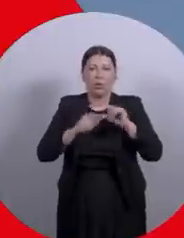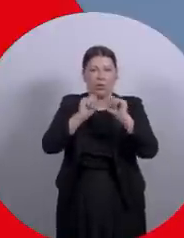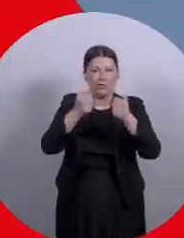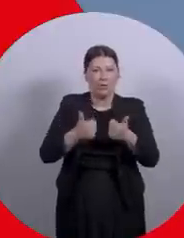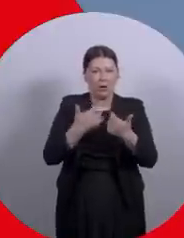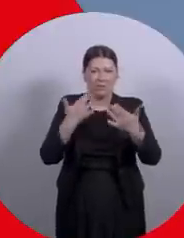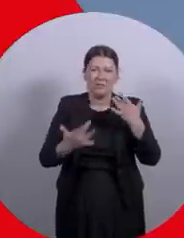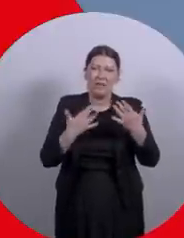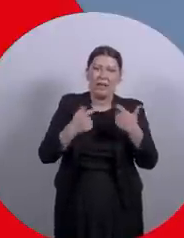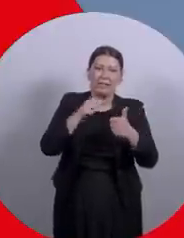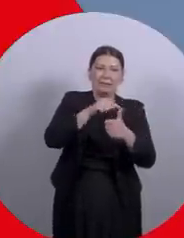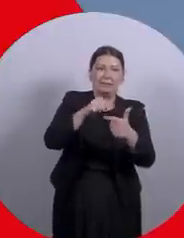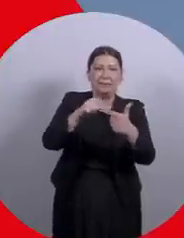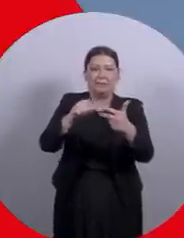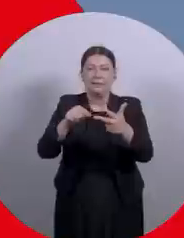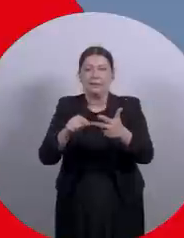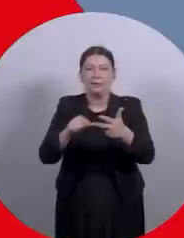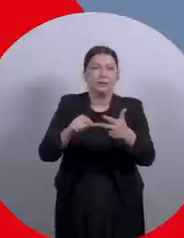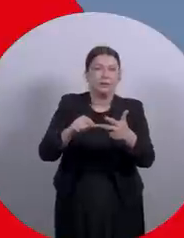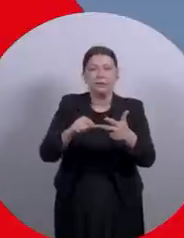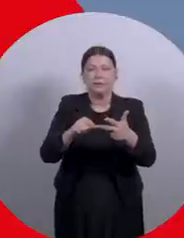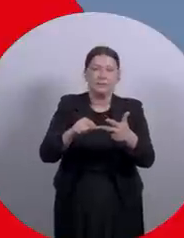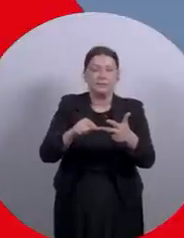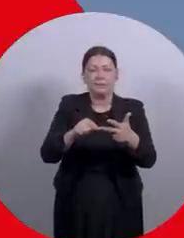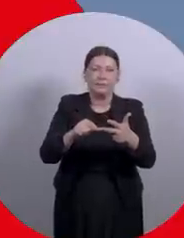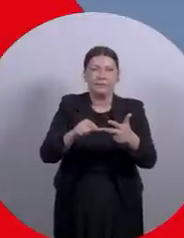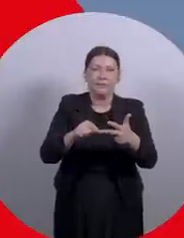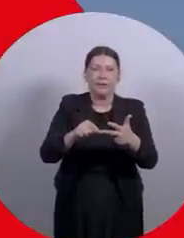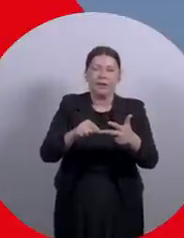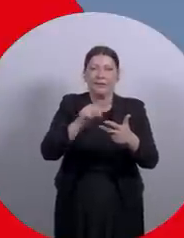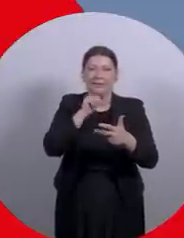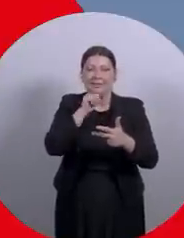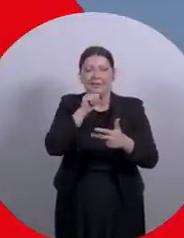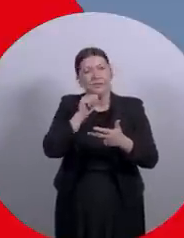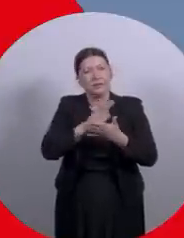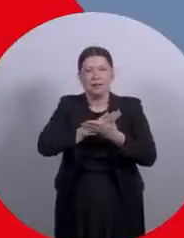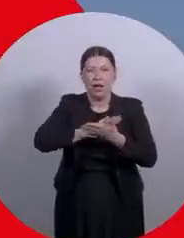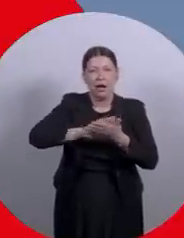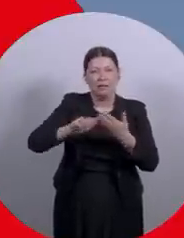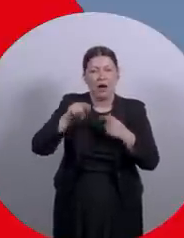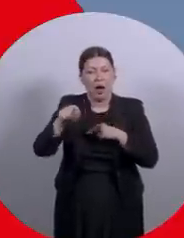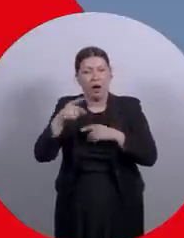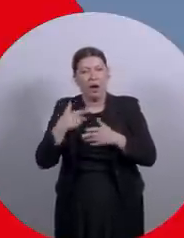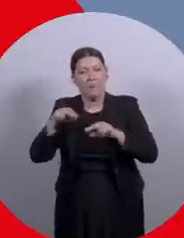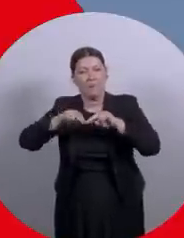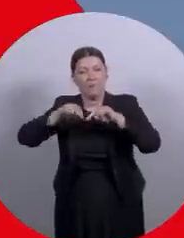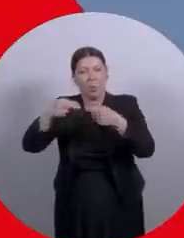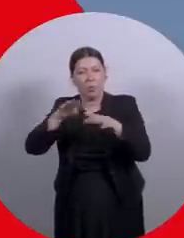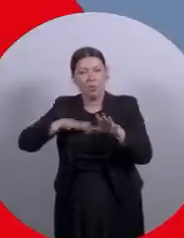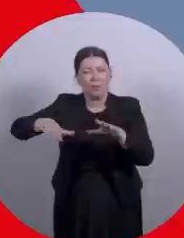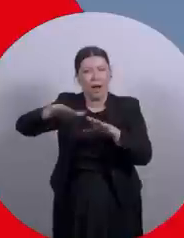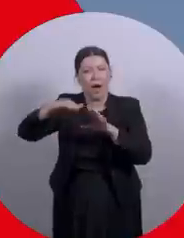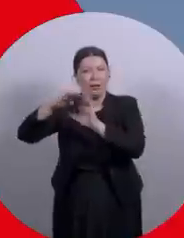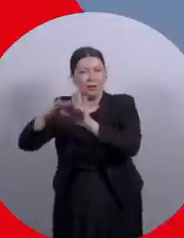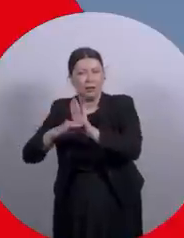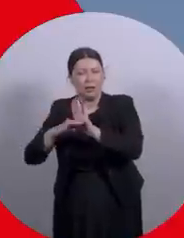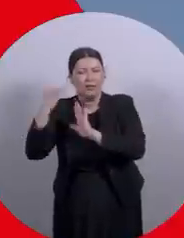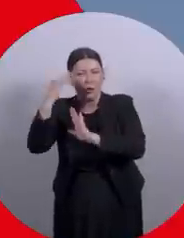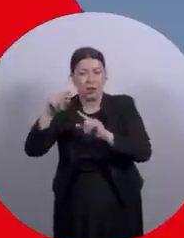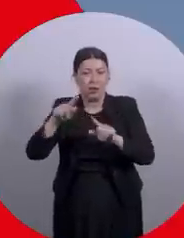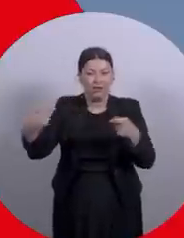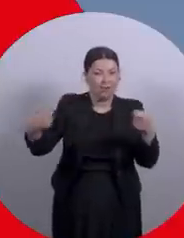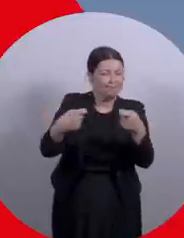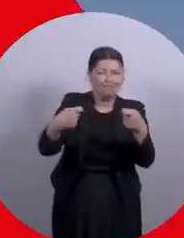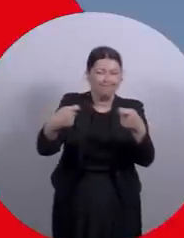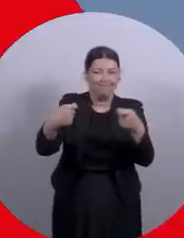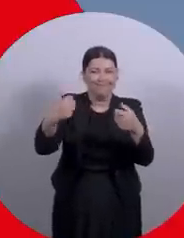Punkt nicht im Indien zu bringen war mit einer Linie auf Bundesebene aber eine Politik gemacht hat die